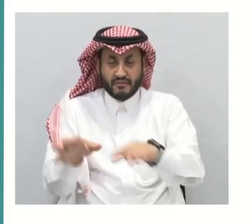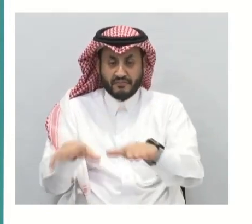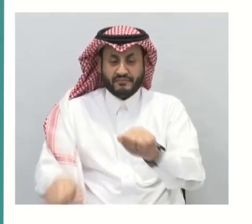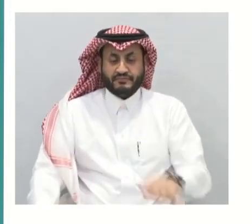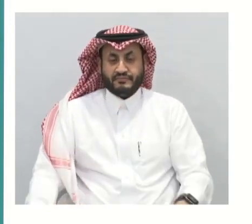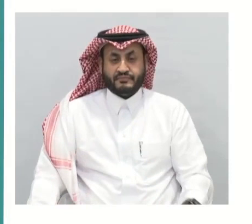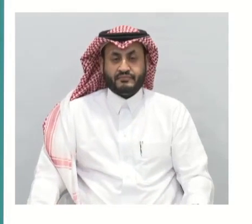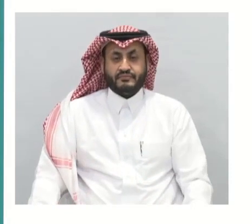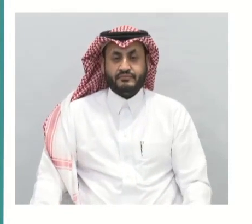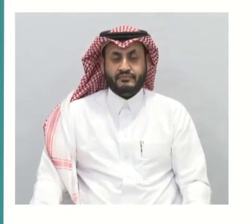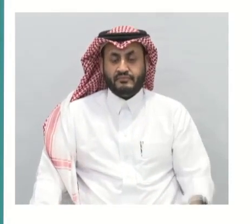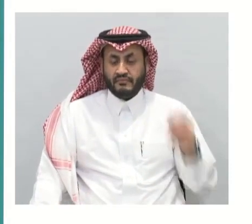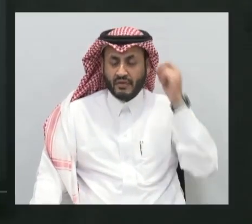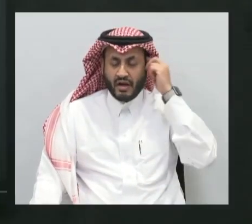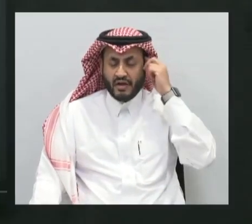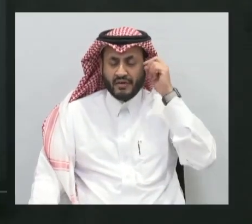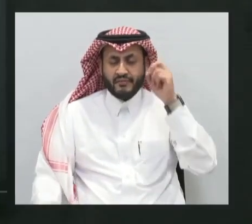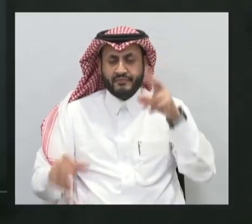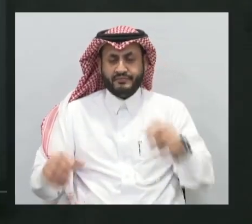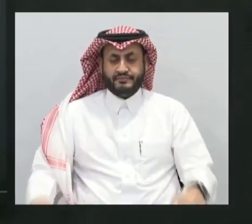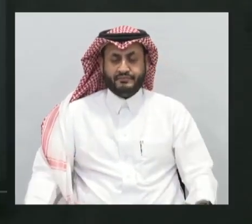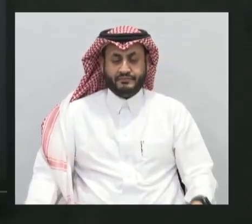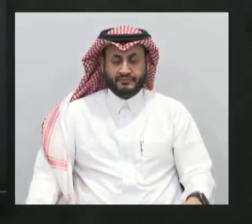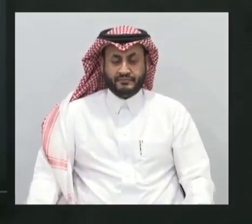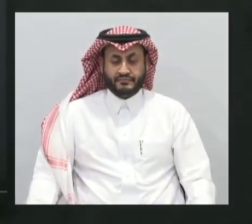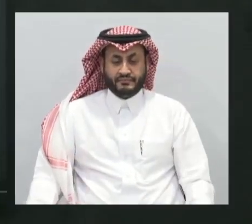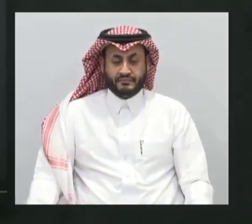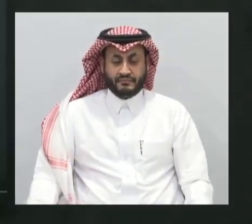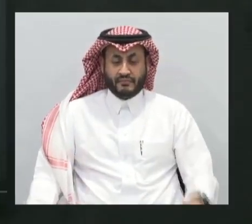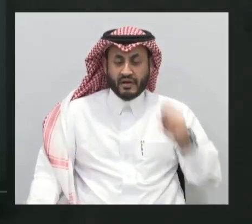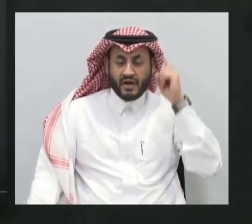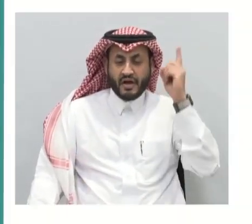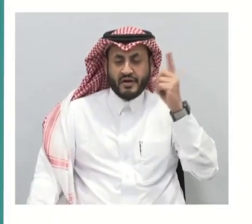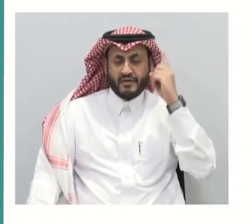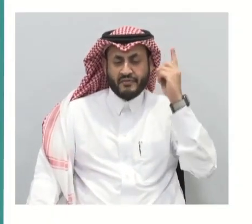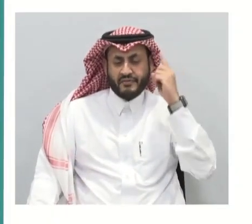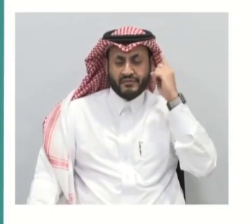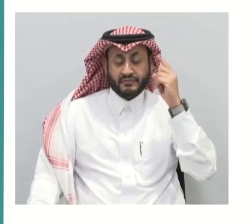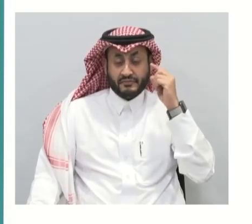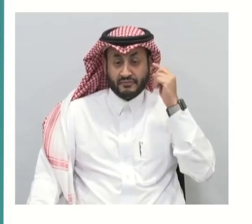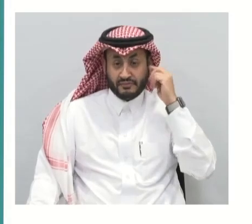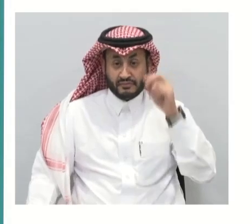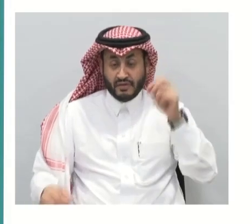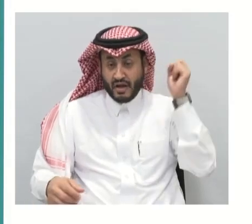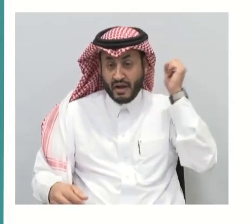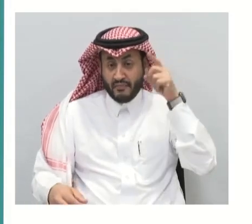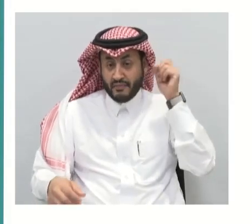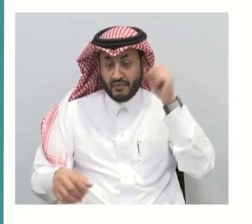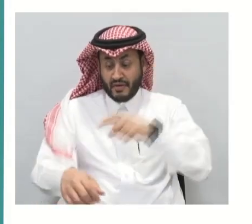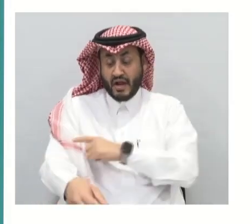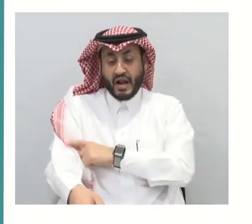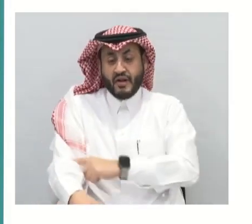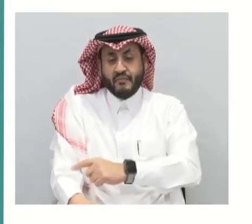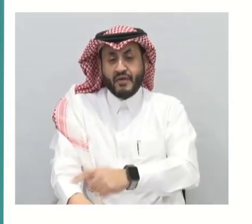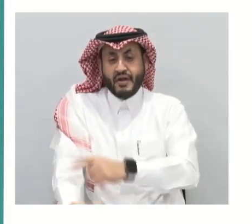بعد ذلك يشعر هذا الشخص بالدوار يصدر الدماغ اوامره الى العضلات